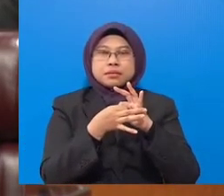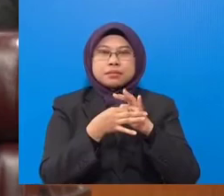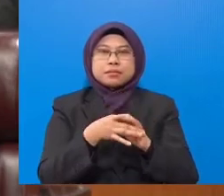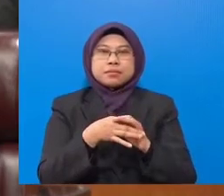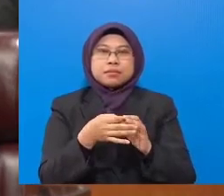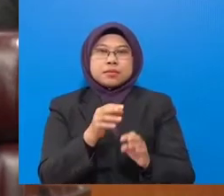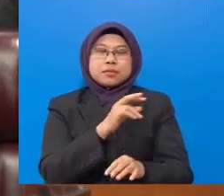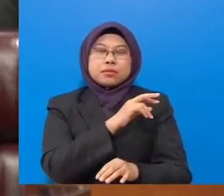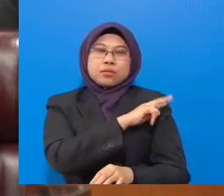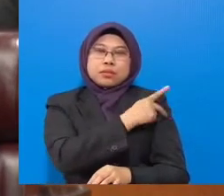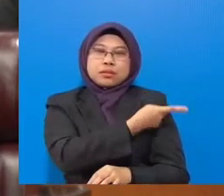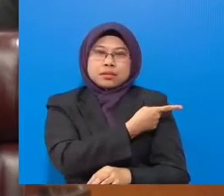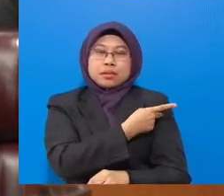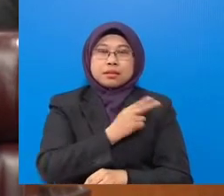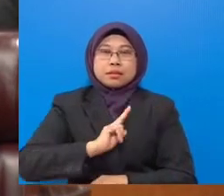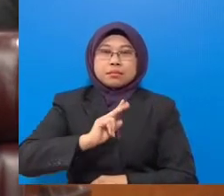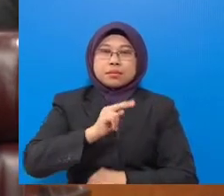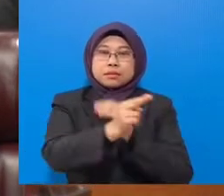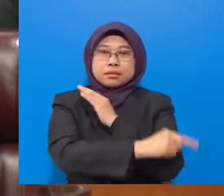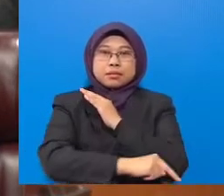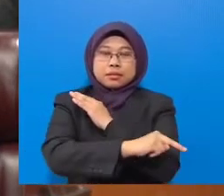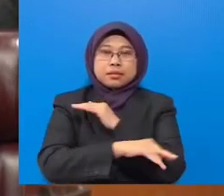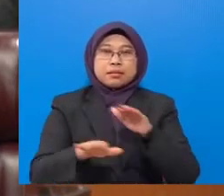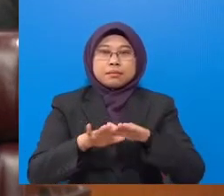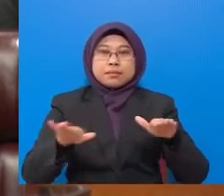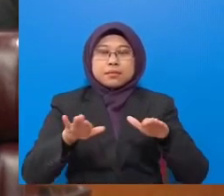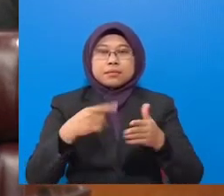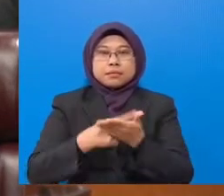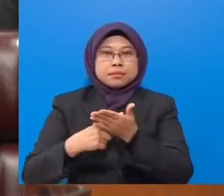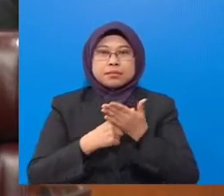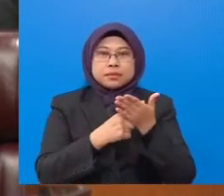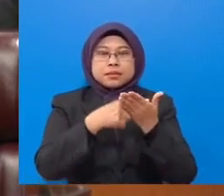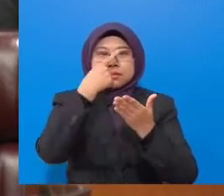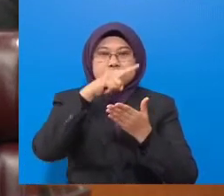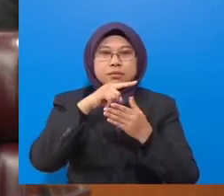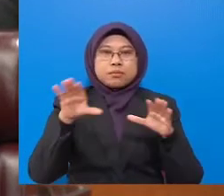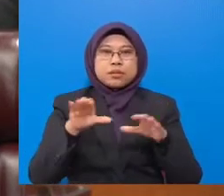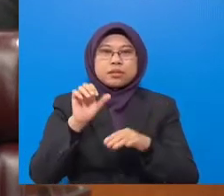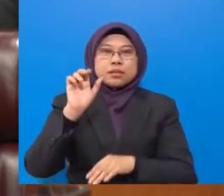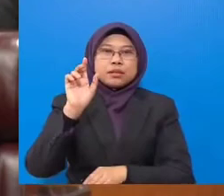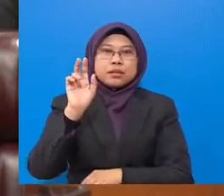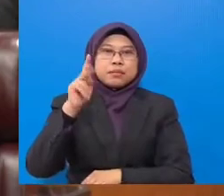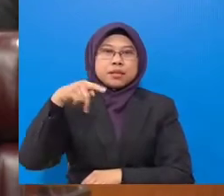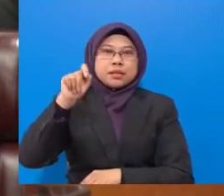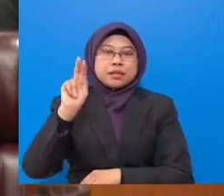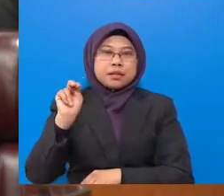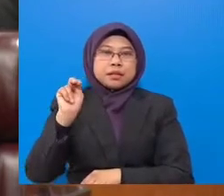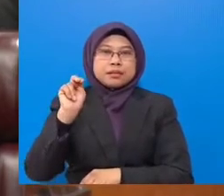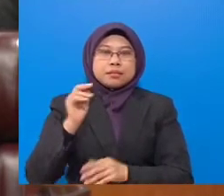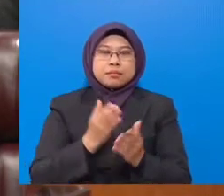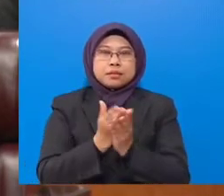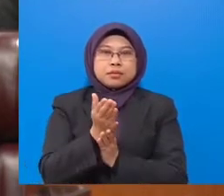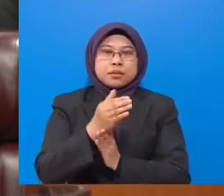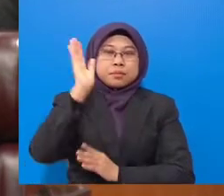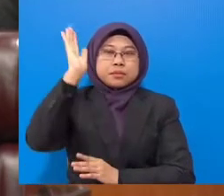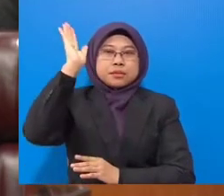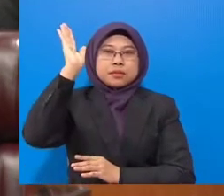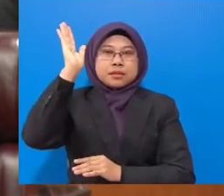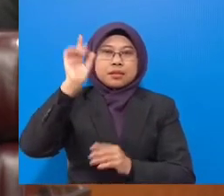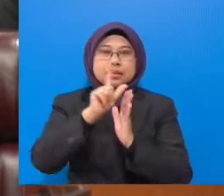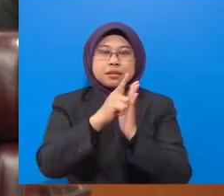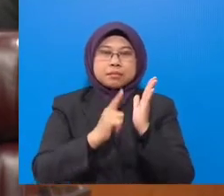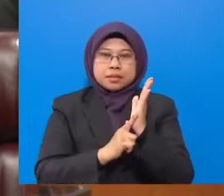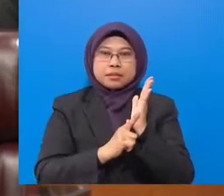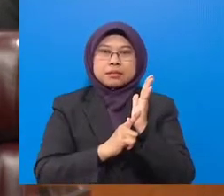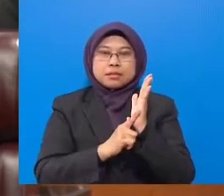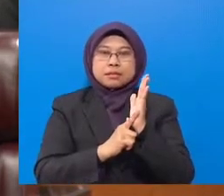agama negeri antara platform yang digunakan bagi membincangkan dan memantau pelaksanaan di PTN ia Slawi persidangan lembaga